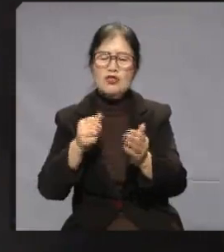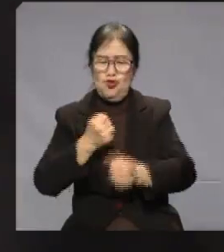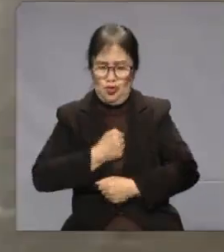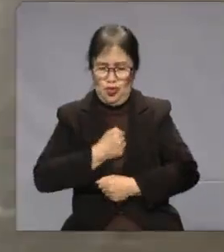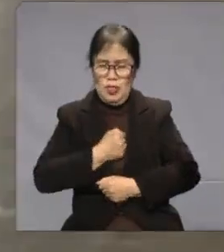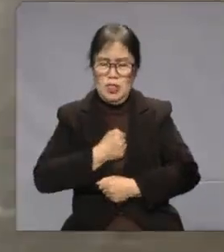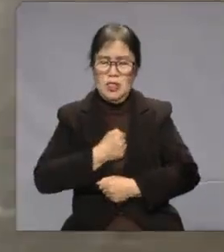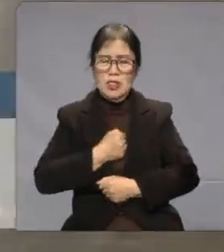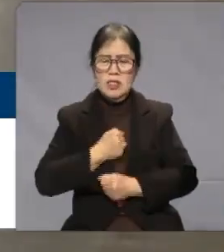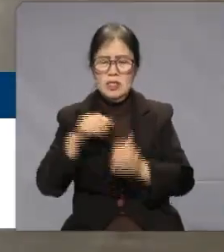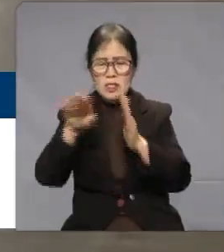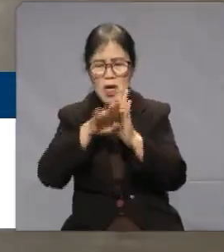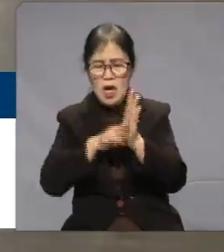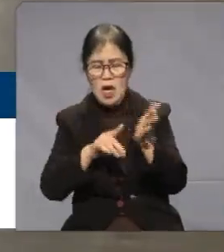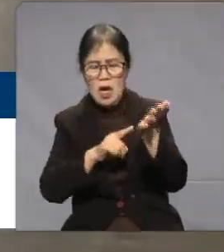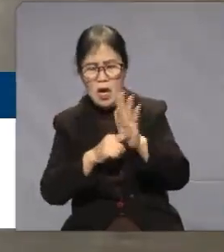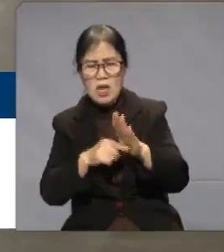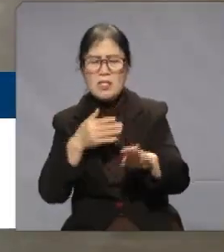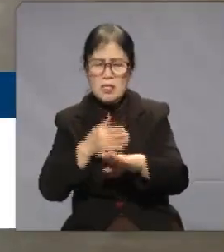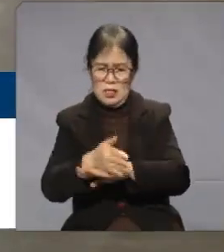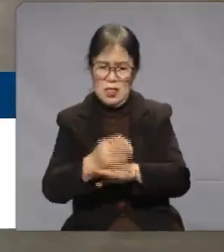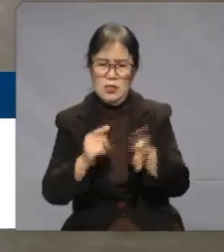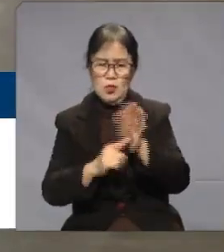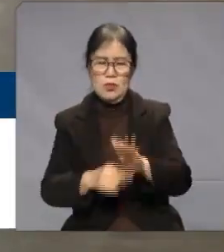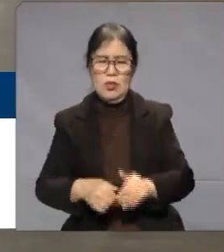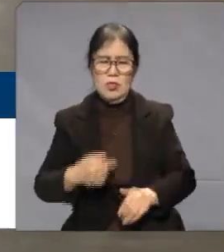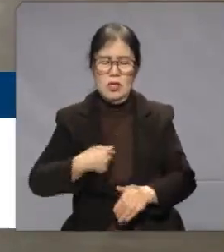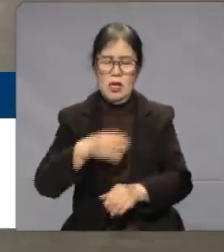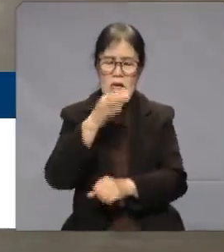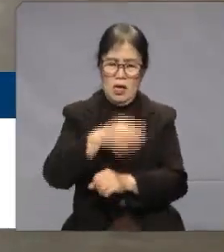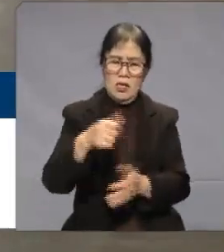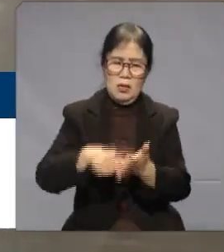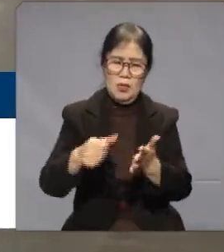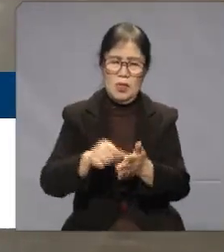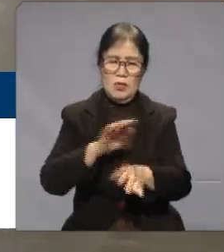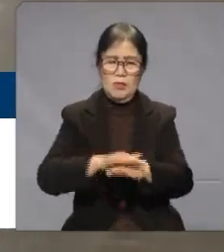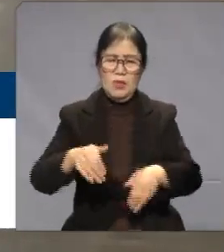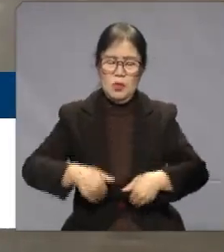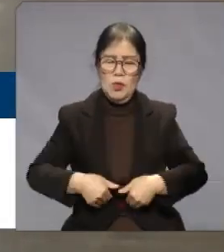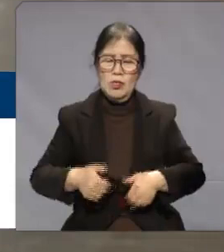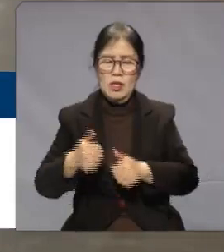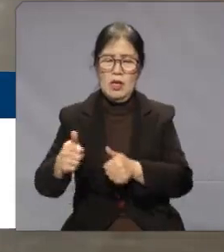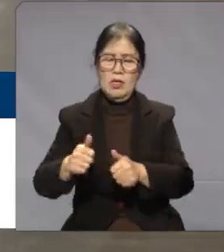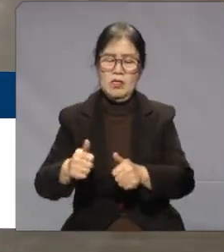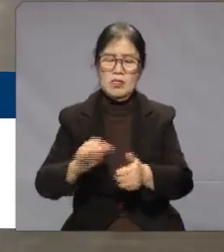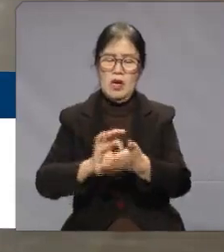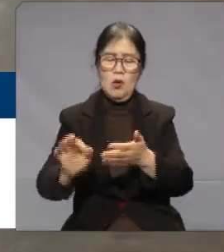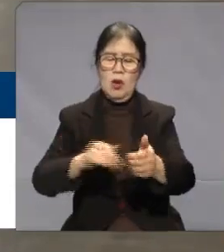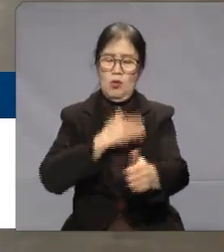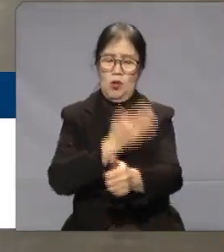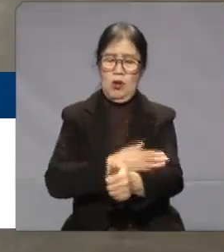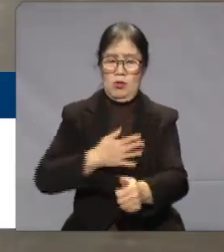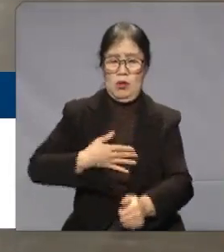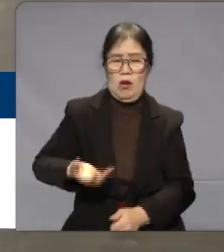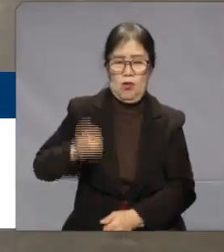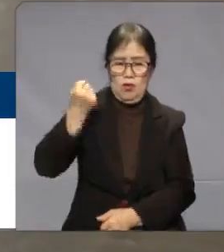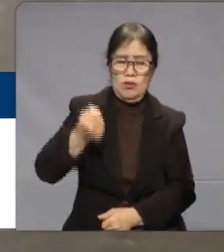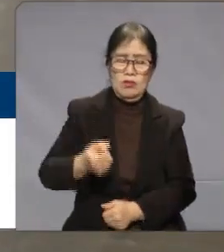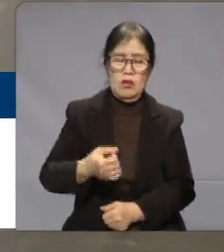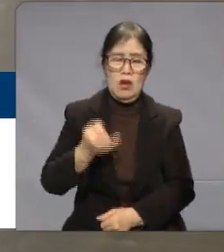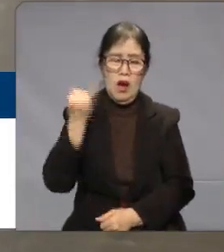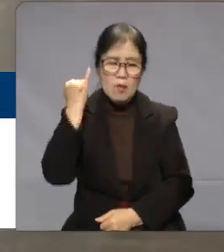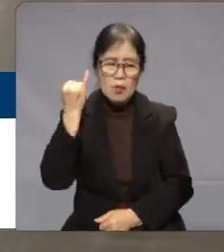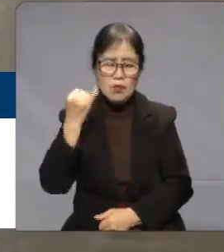공지했습니다. 제가 산 제품이니까 제가 잘 필요에 따라서 사용할 권한이 저에게 있는 건데 아이폰에서